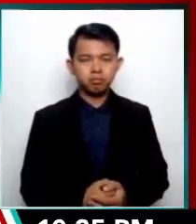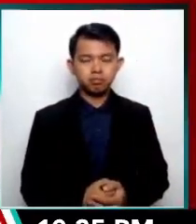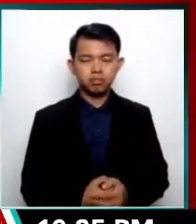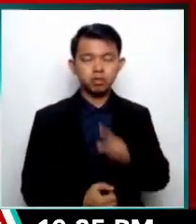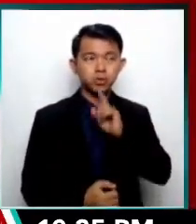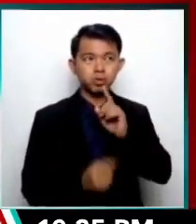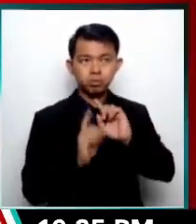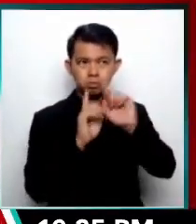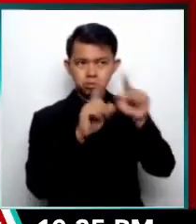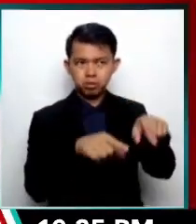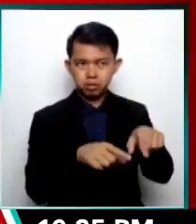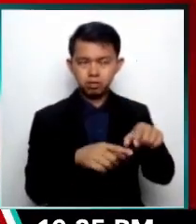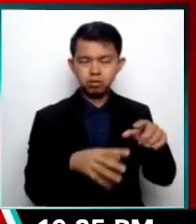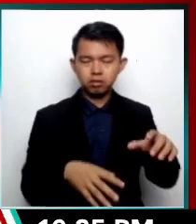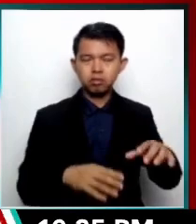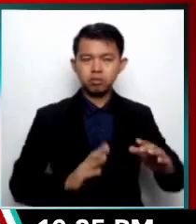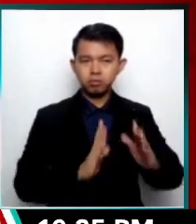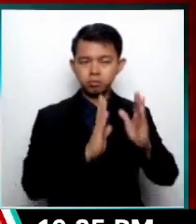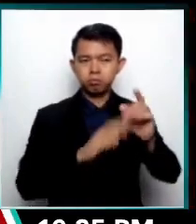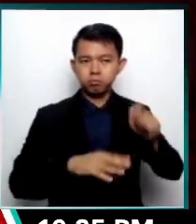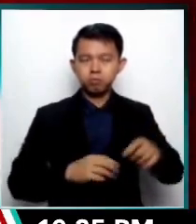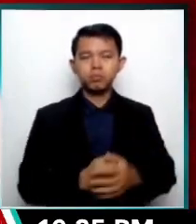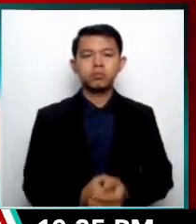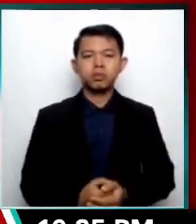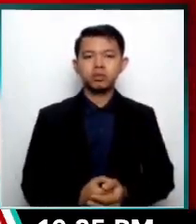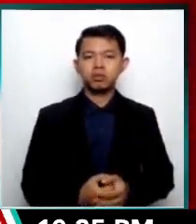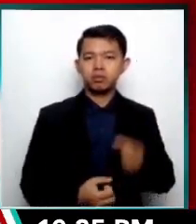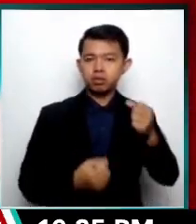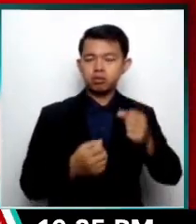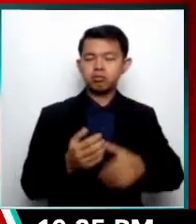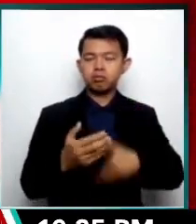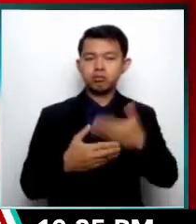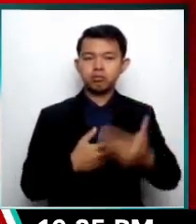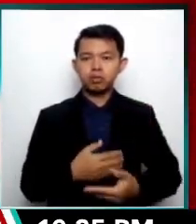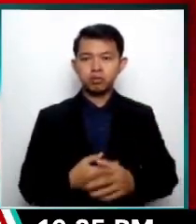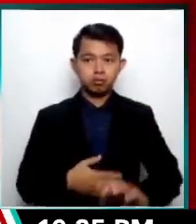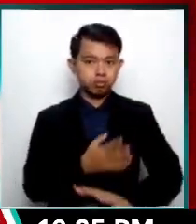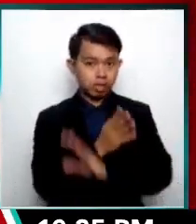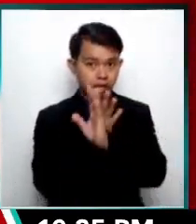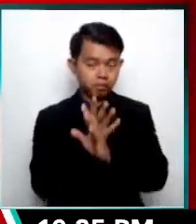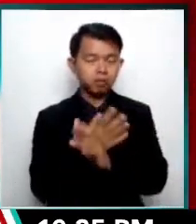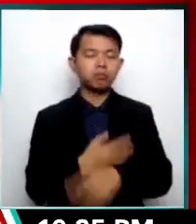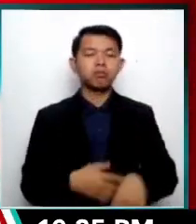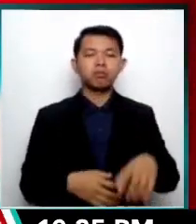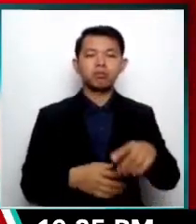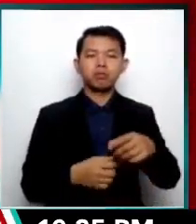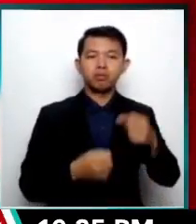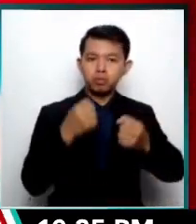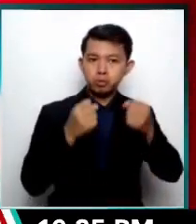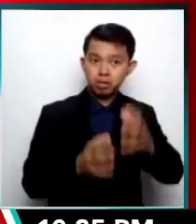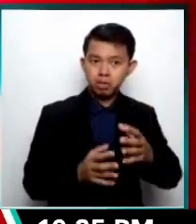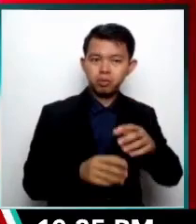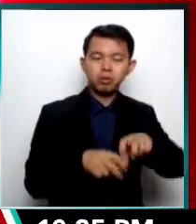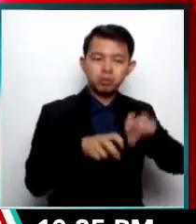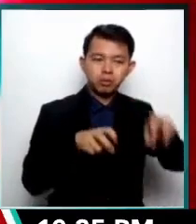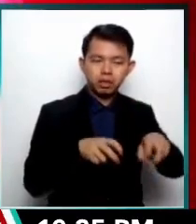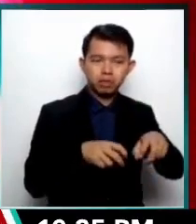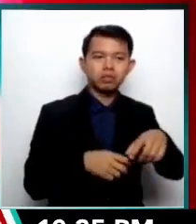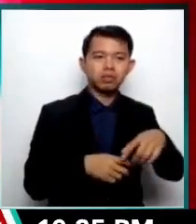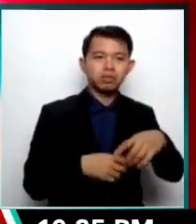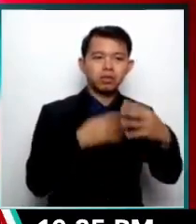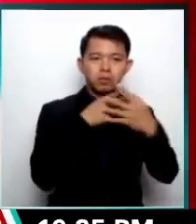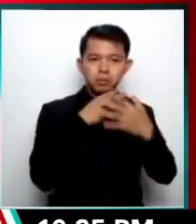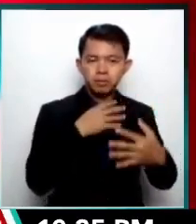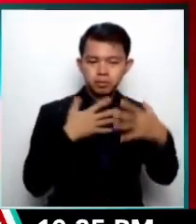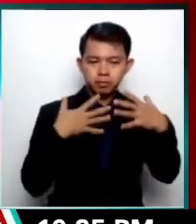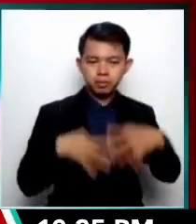driver at lalaking katabi nito sa loob ng sasakyan yan sa Davao City. May mga tama ng bala sa bintana ng sasakyan. Ang lalaking katabi ng driver, dating alkalde pala ng